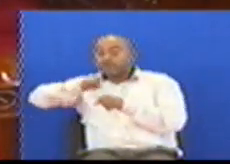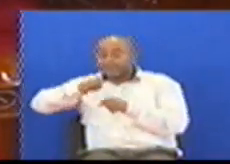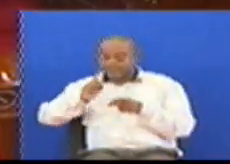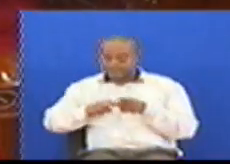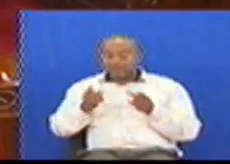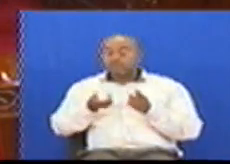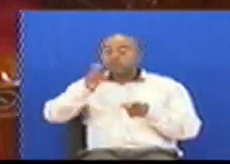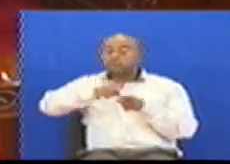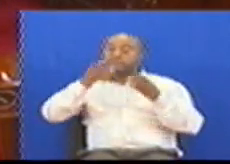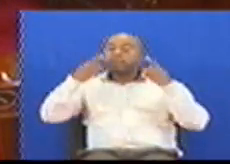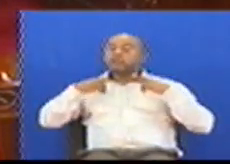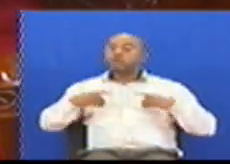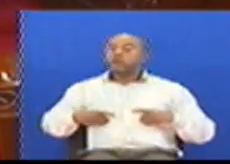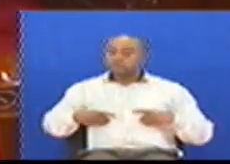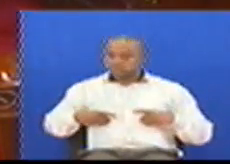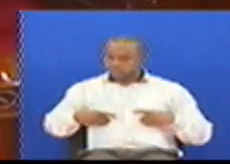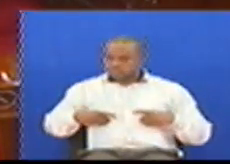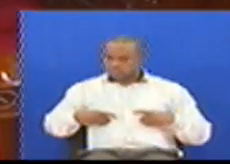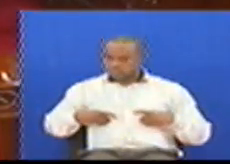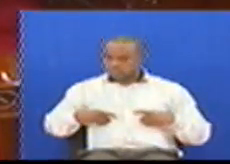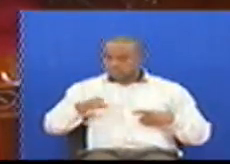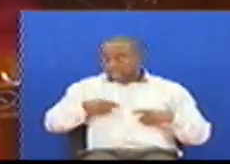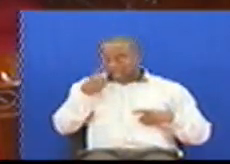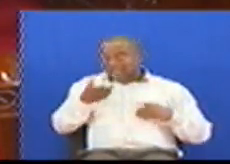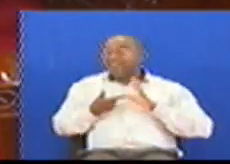madiwani. Chukua case study ndogo ya Gairo.